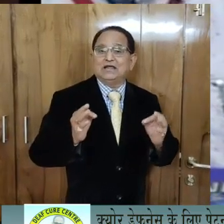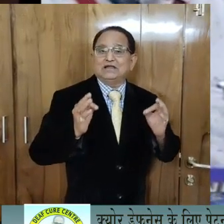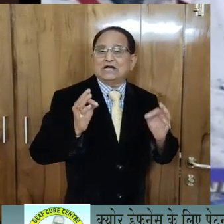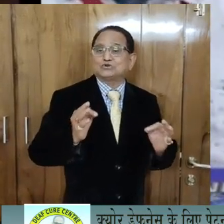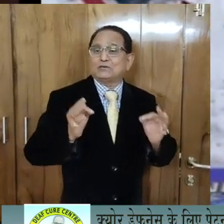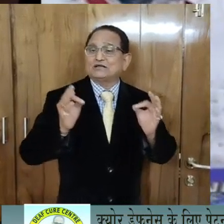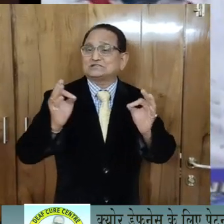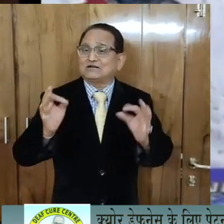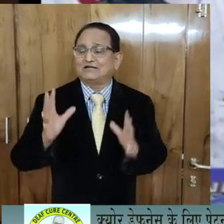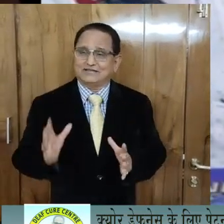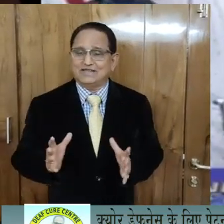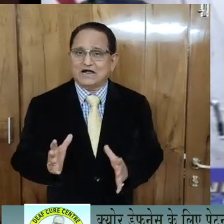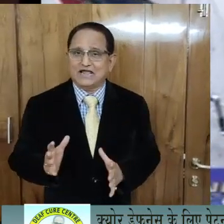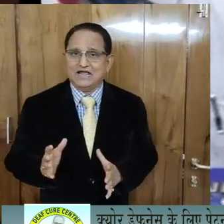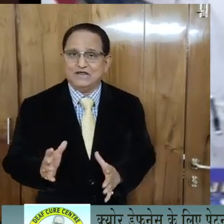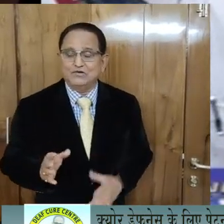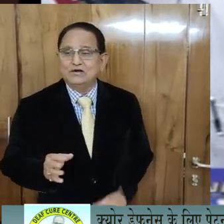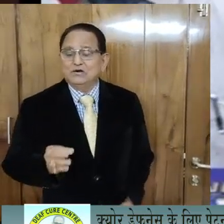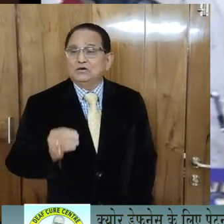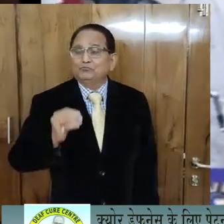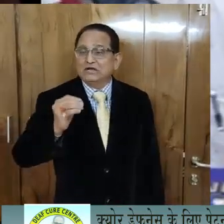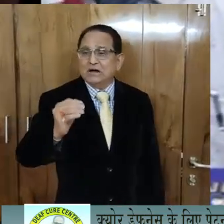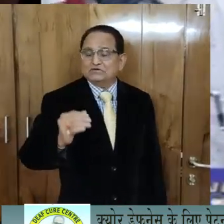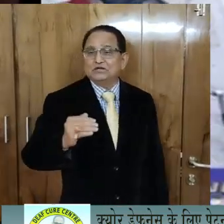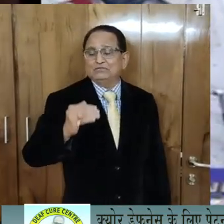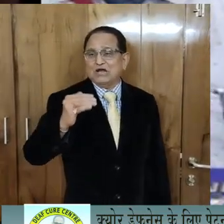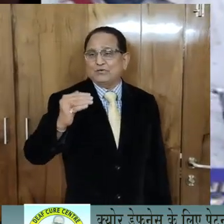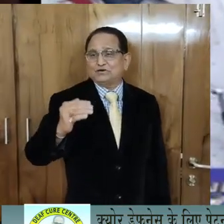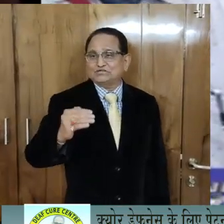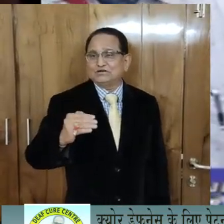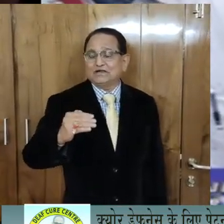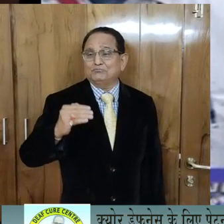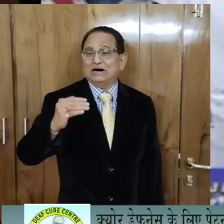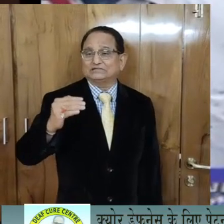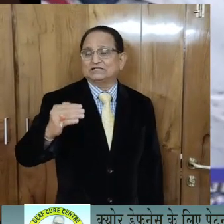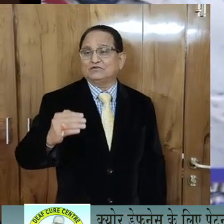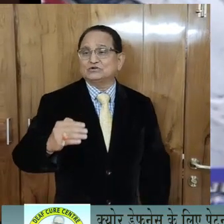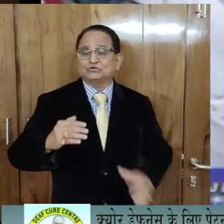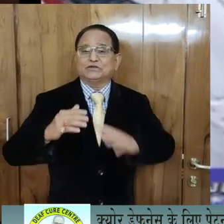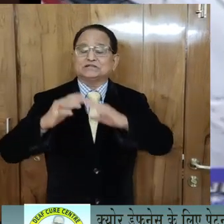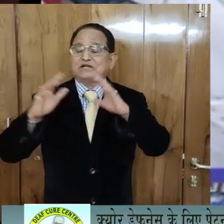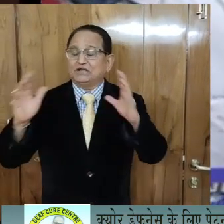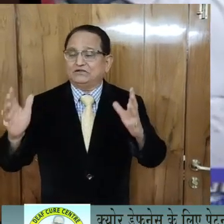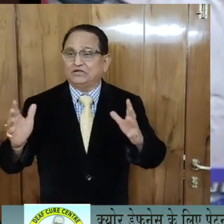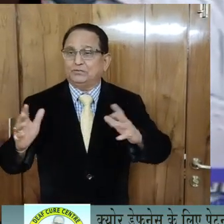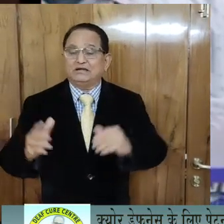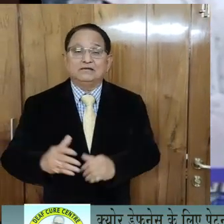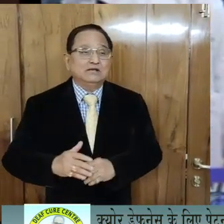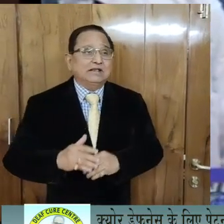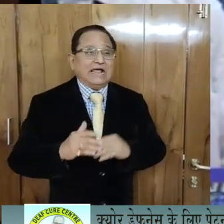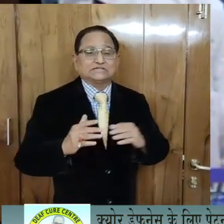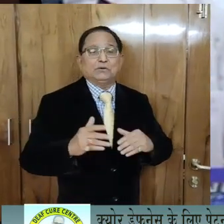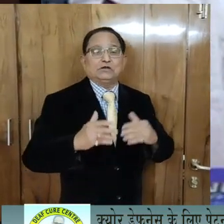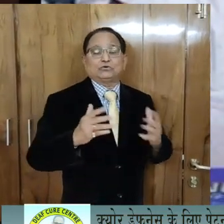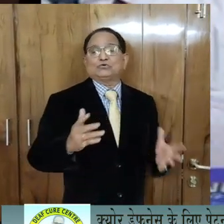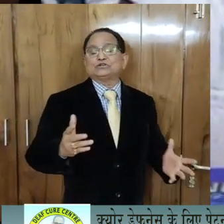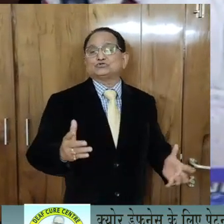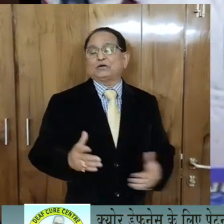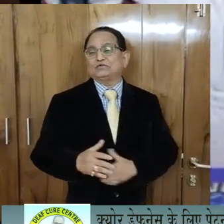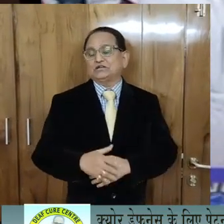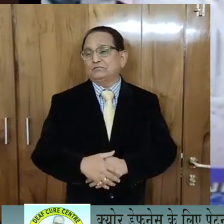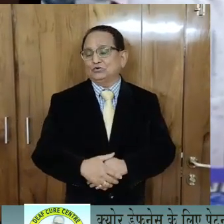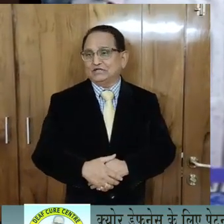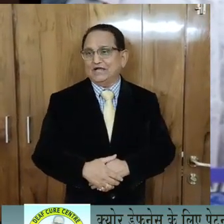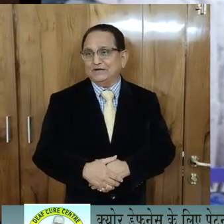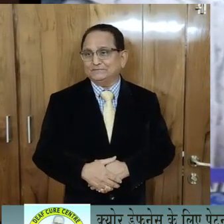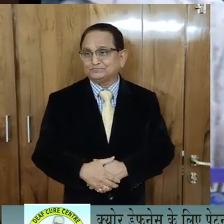कान के इलाज को बड़ा सरज कर दिया गया है बिना मशीन बिना ऑपरेशन के मात्र दवयों से हो यह सारी टीटमेंट एक्सपर डप्रों की